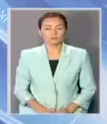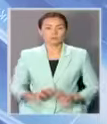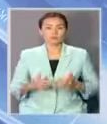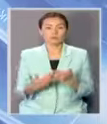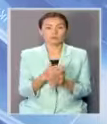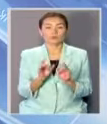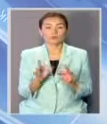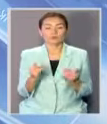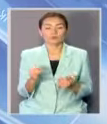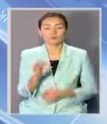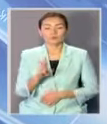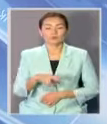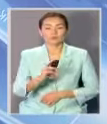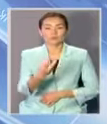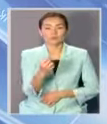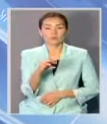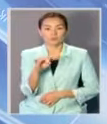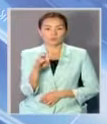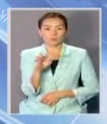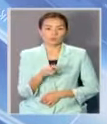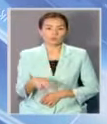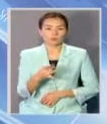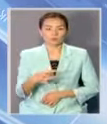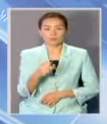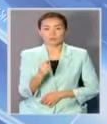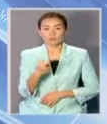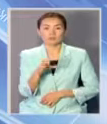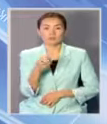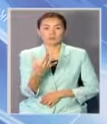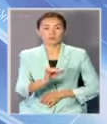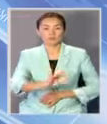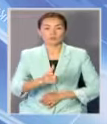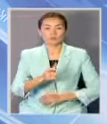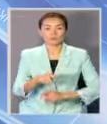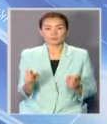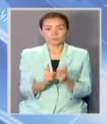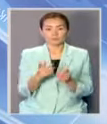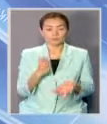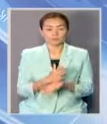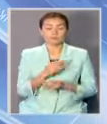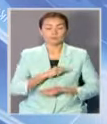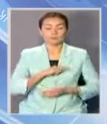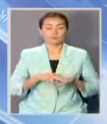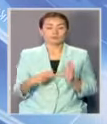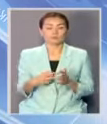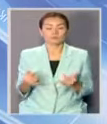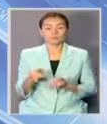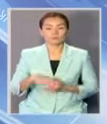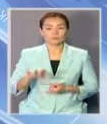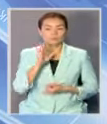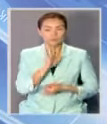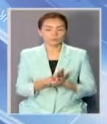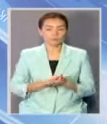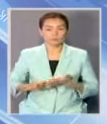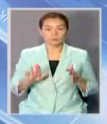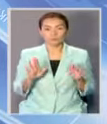Таңғы жалғастырамыз. Облыс әкімі Серік Шапкенов Махамбет ауданы Жалғансай ауылдық округінің тұрғындарымен кездесті. Жұмыс сапары аясында ауылдағы су